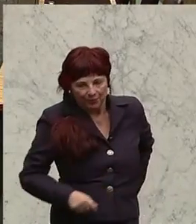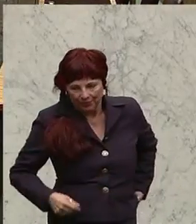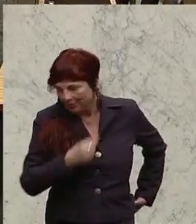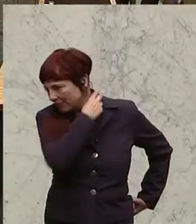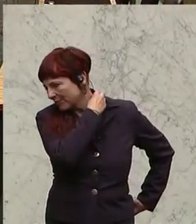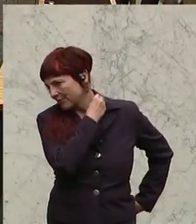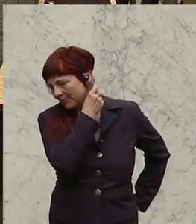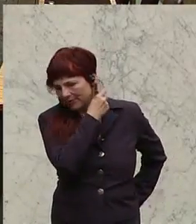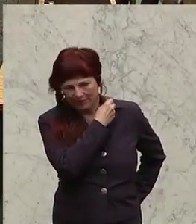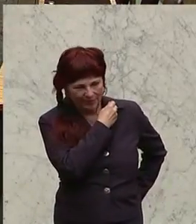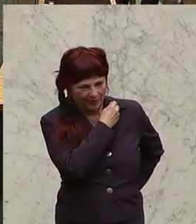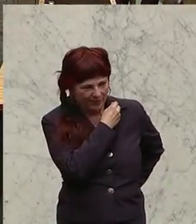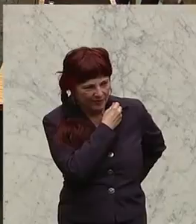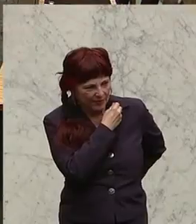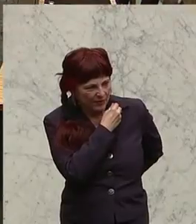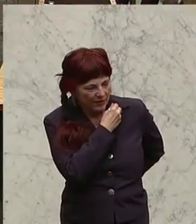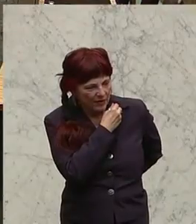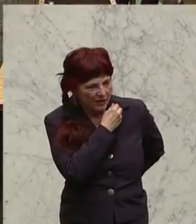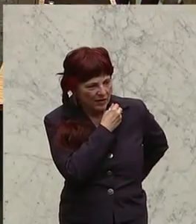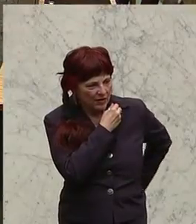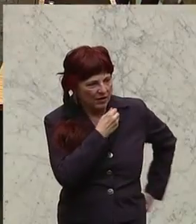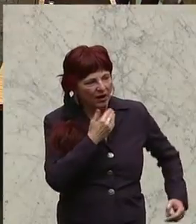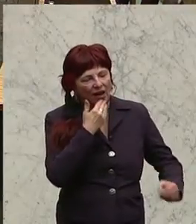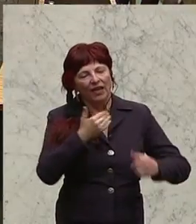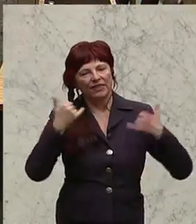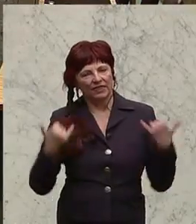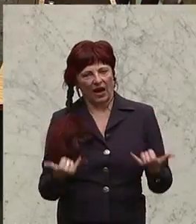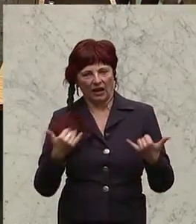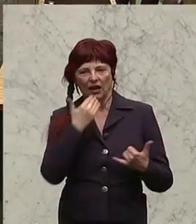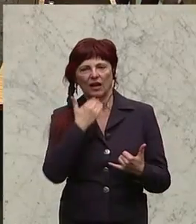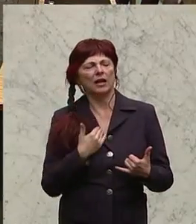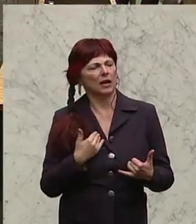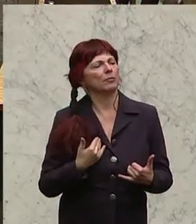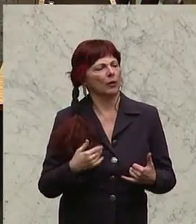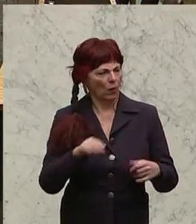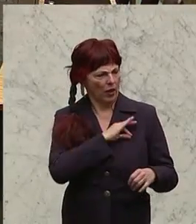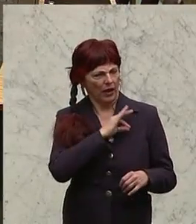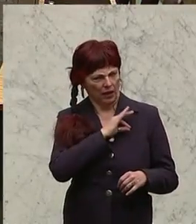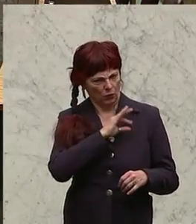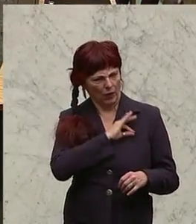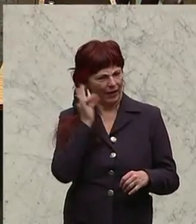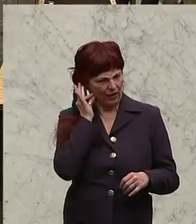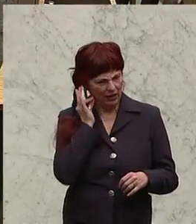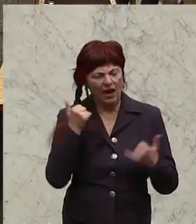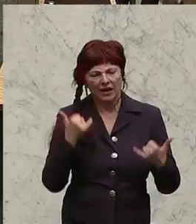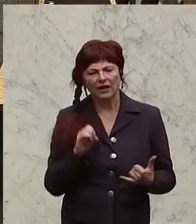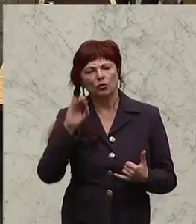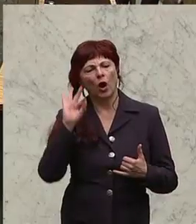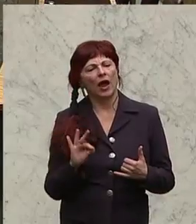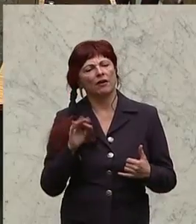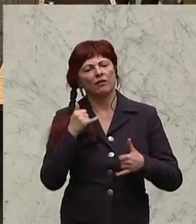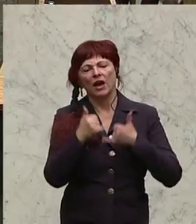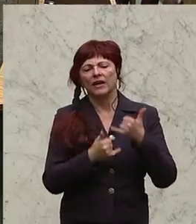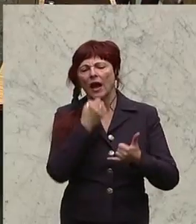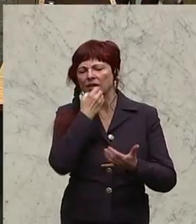Danke, Herr Präsident, Herr Bundesminister, geschätzte Kolleginnen und Kollegen. Wir diskutieren heute den ORF-Jahresbericht 2015 und der liest